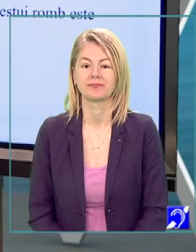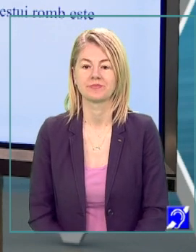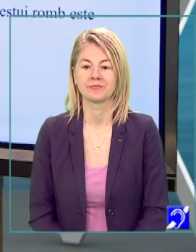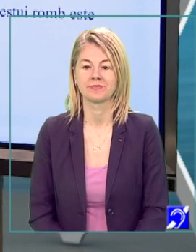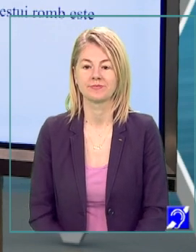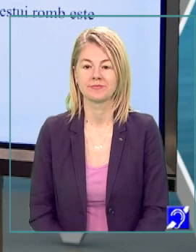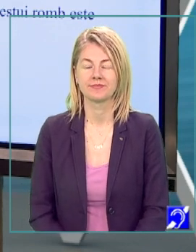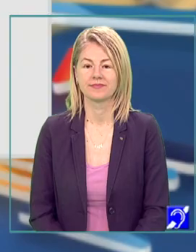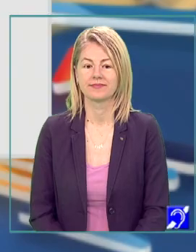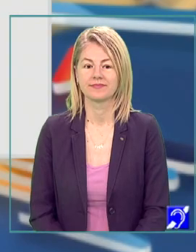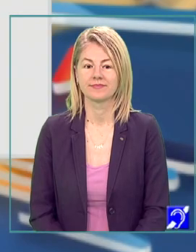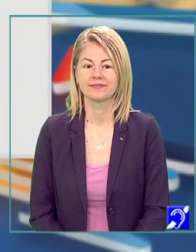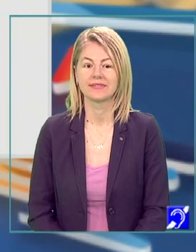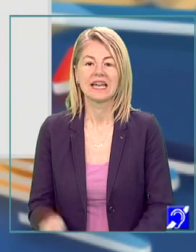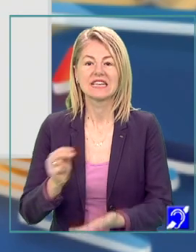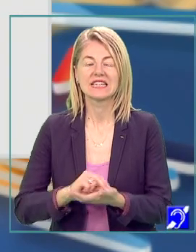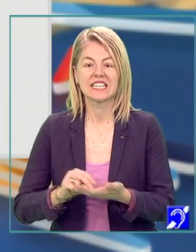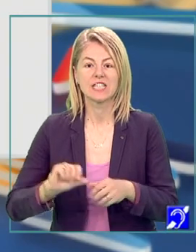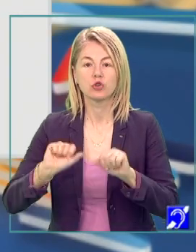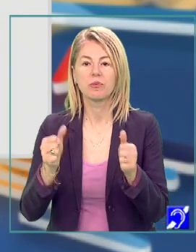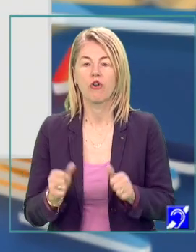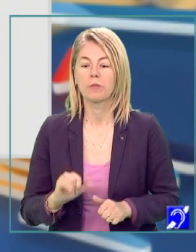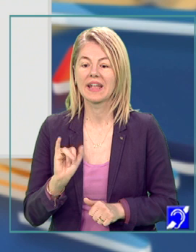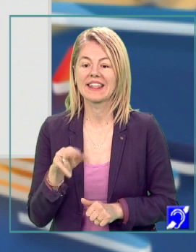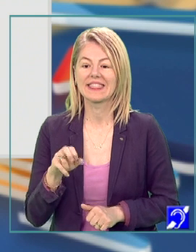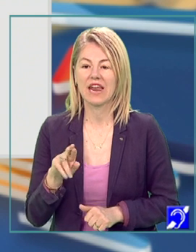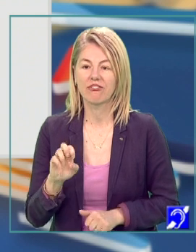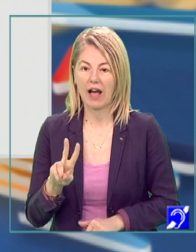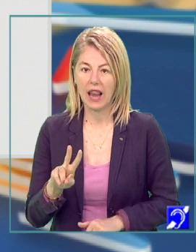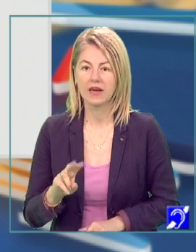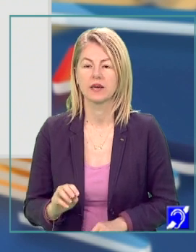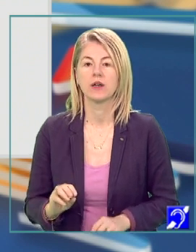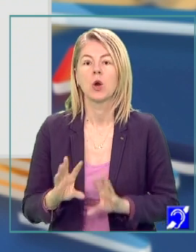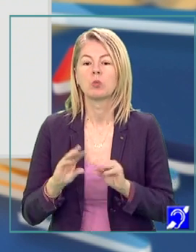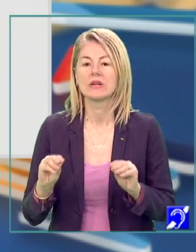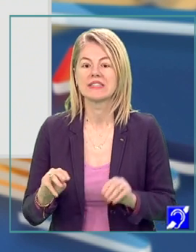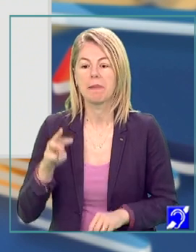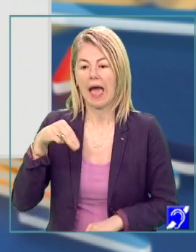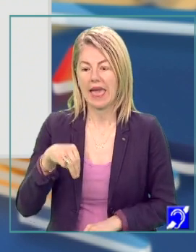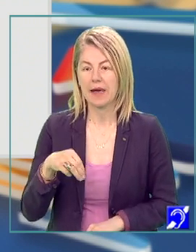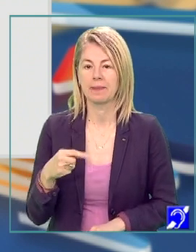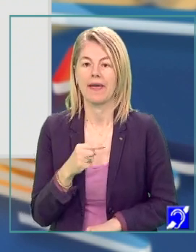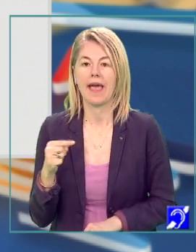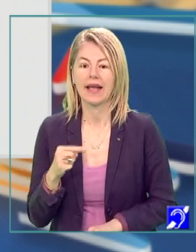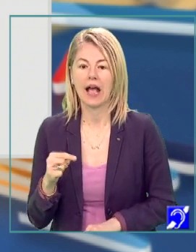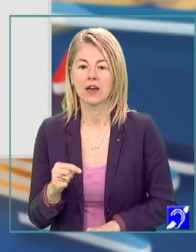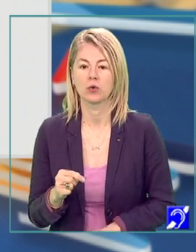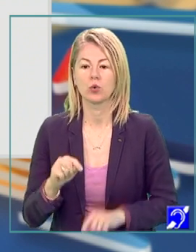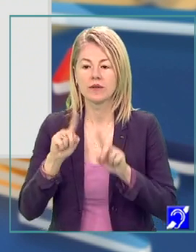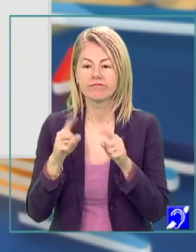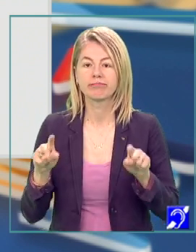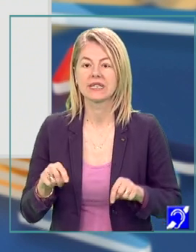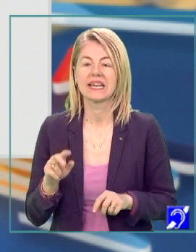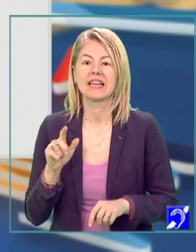Exercițiul numărul 3. Scrisă sub formă de interval, mulțimea m egal mulțimea elementelor x